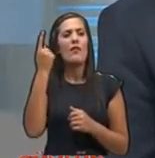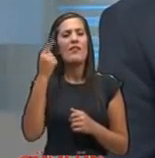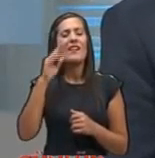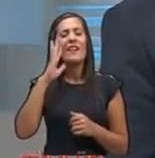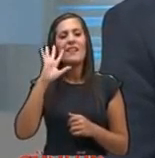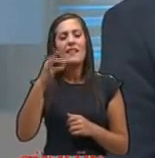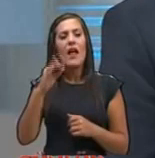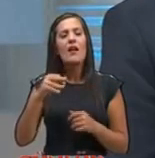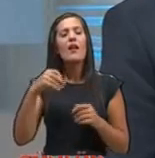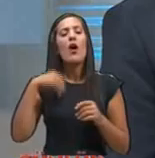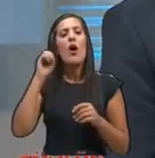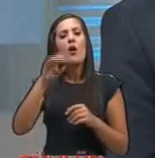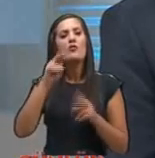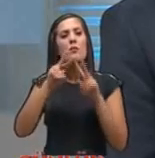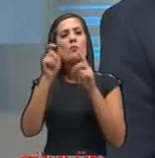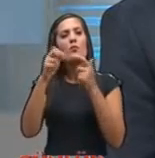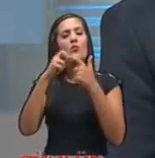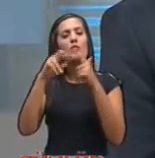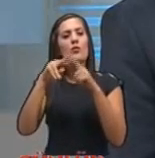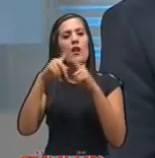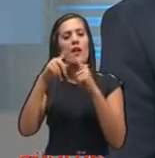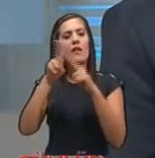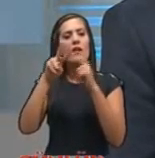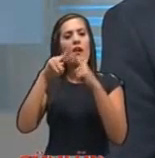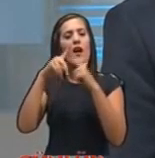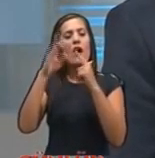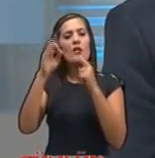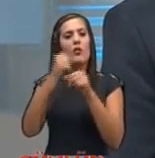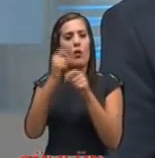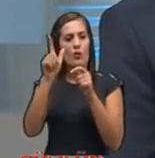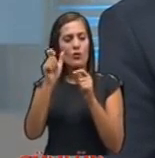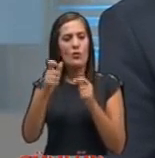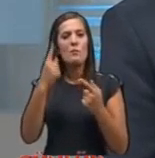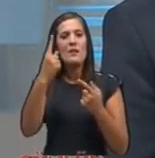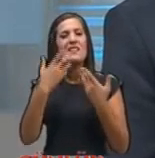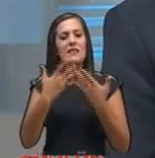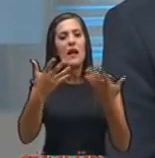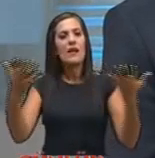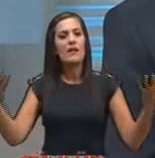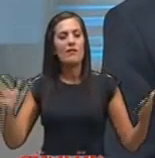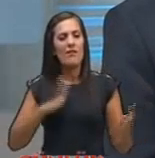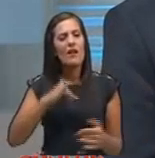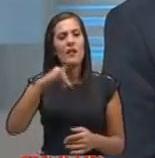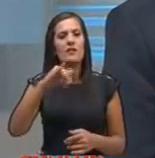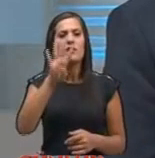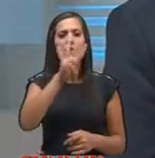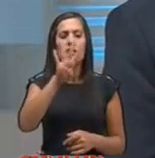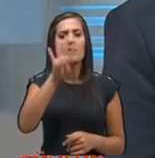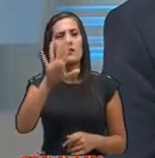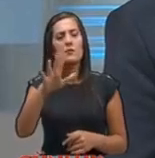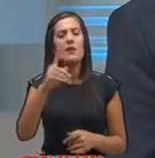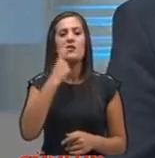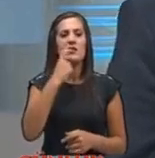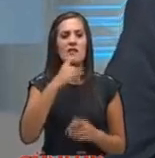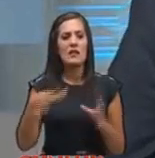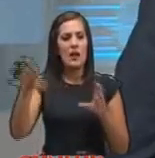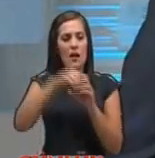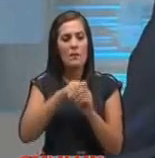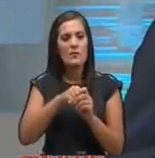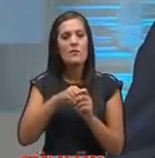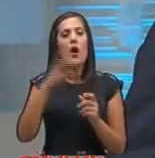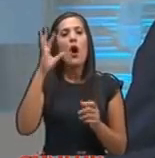değerli hocamız Murat Katoğlu'nun düzenlediği bir sergi yapıyoruz. Yaklaşık 40-45 yılı kapsayan